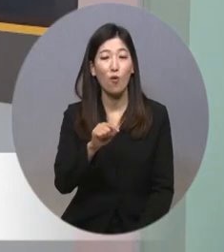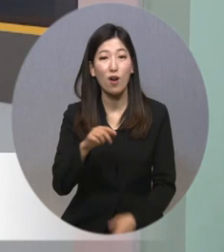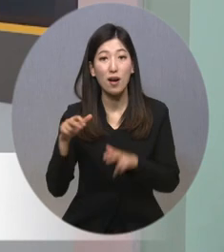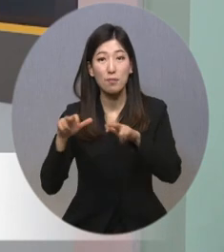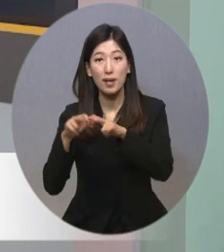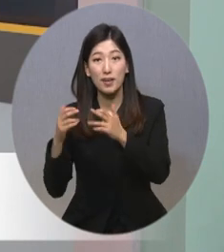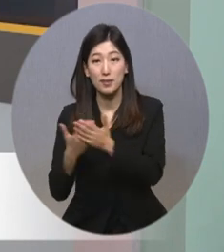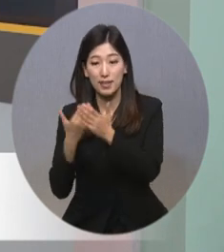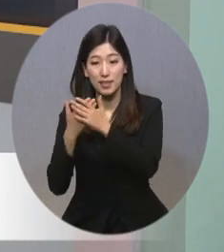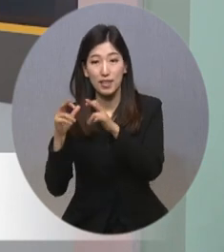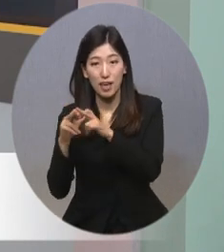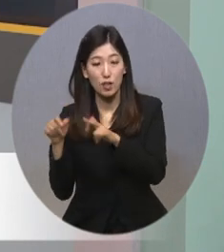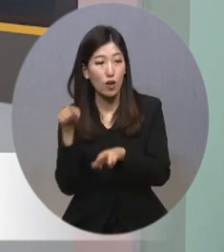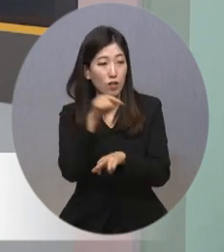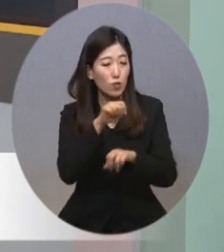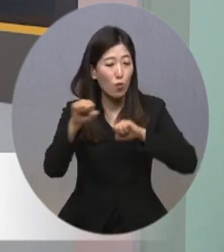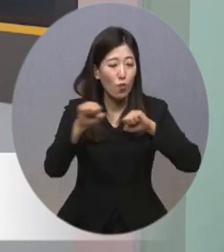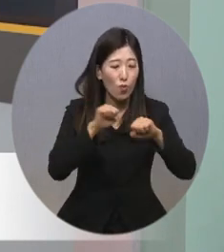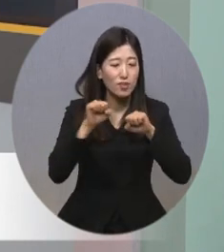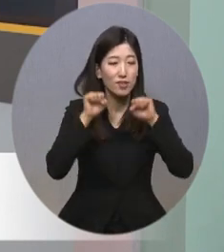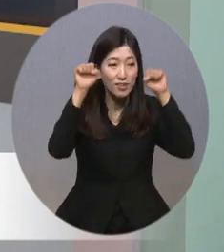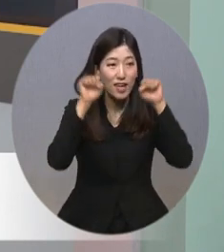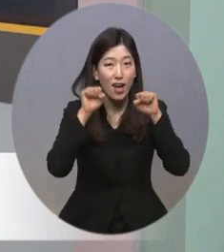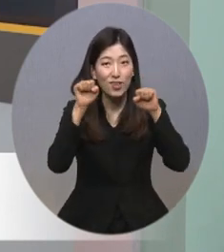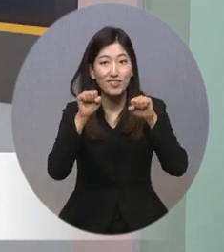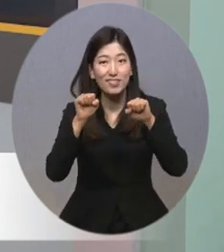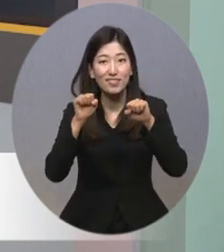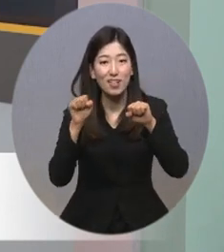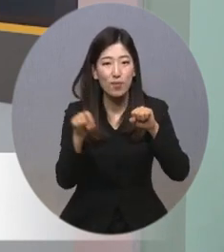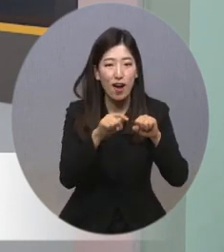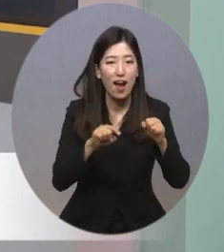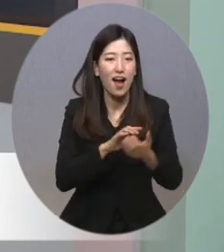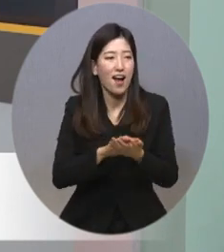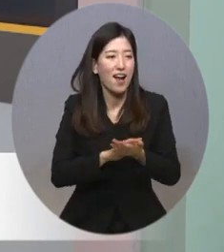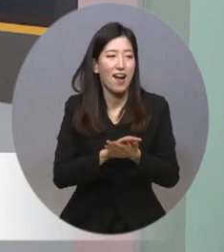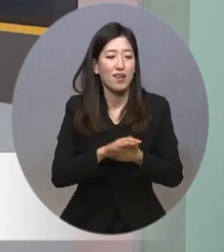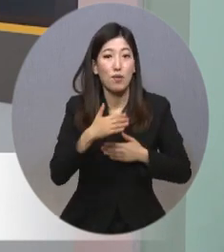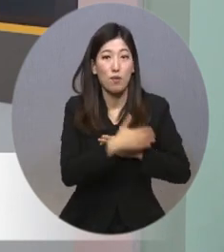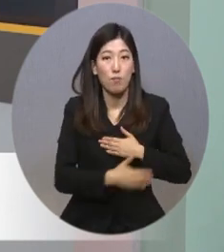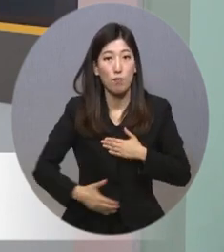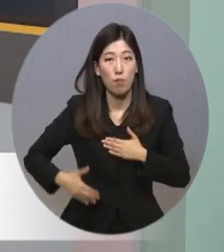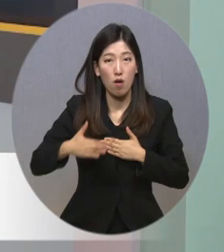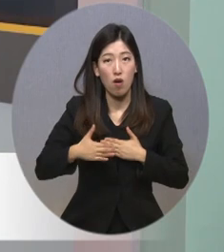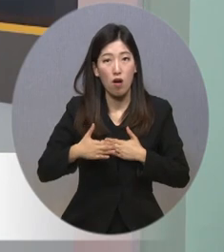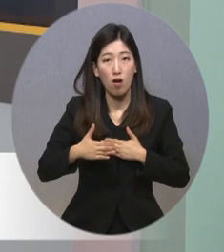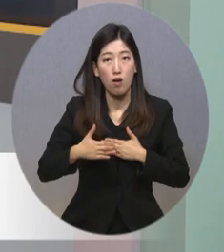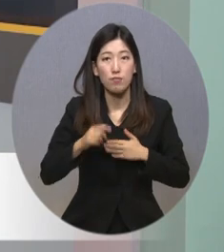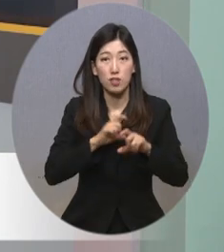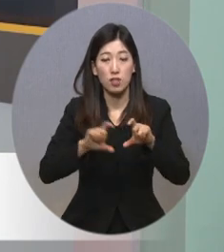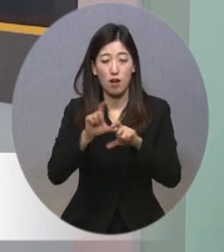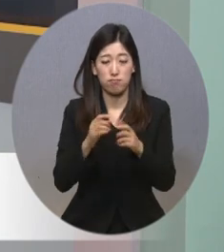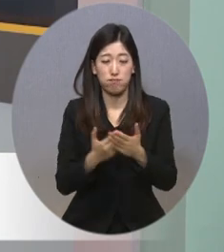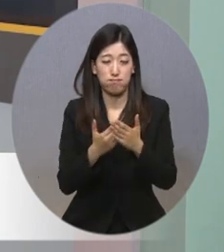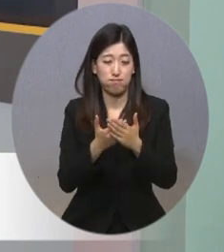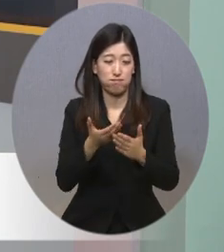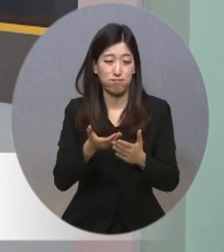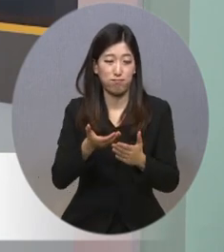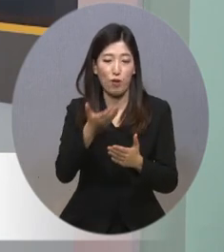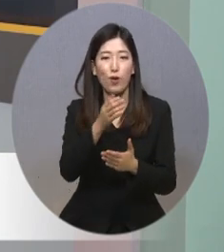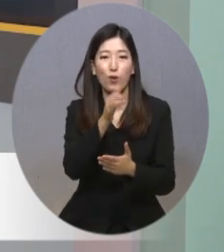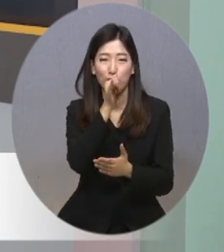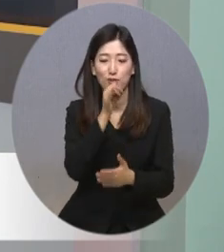이용자분들이 실내에서 체육 활동도 하고 하면서 이제 신체 능력이 조금씩 더 좋아지는 그런